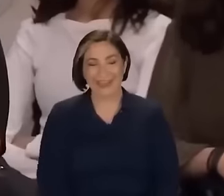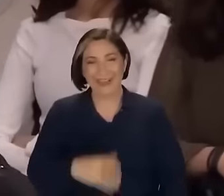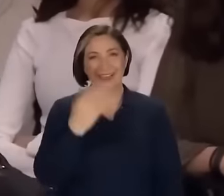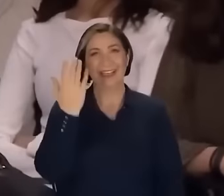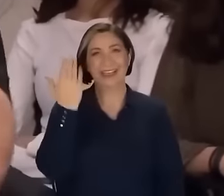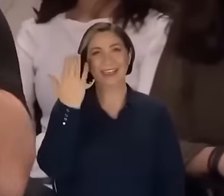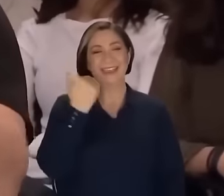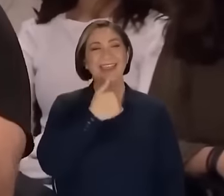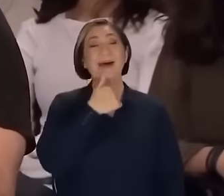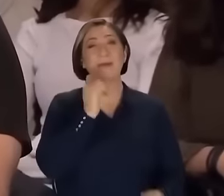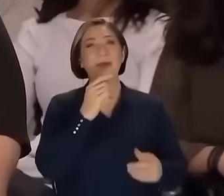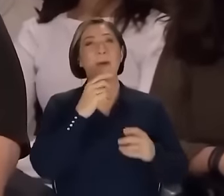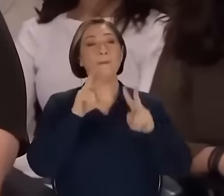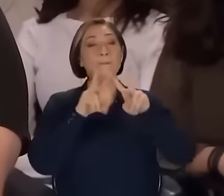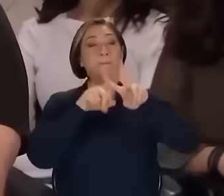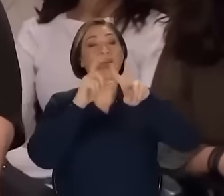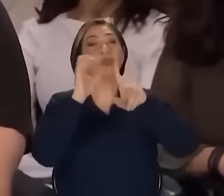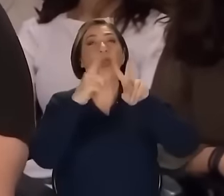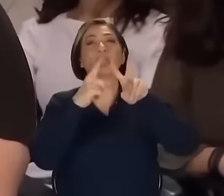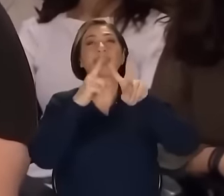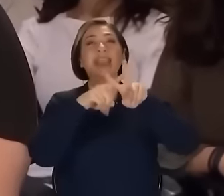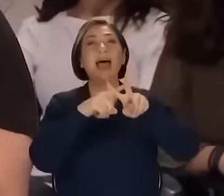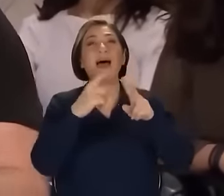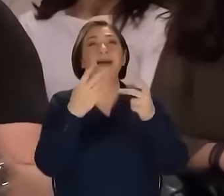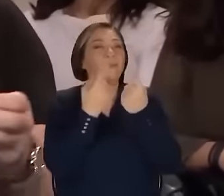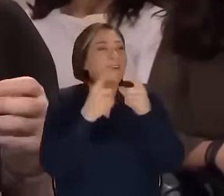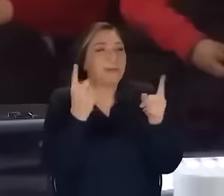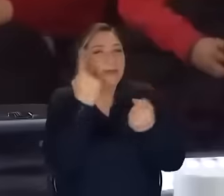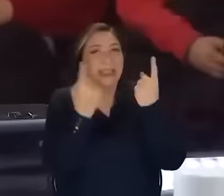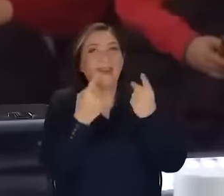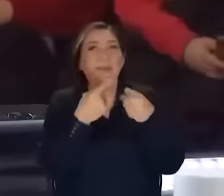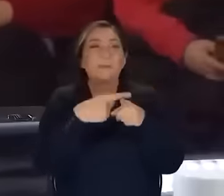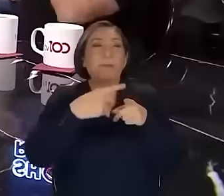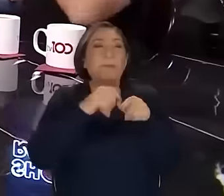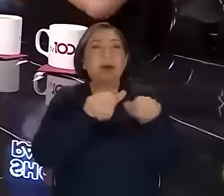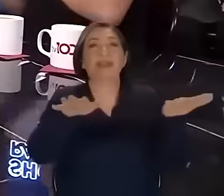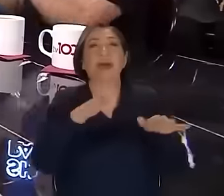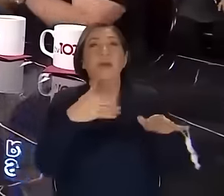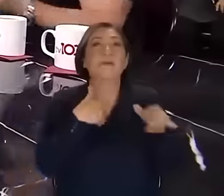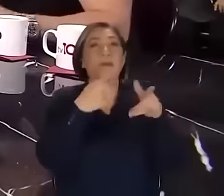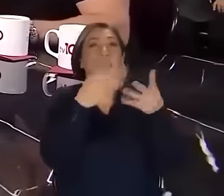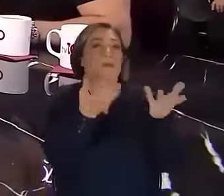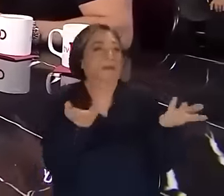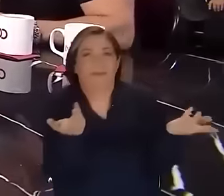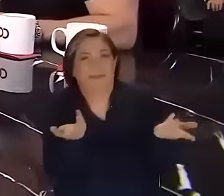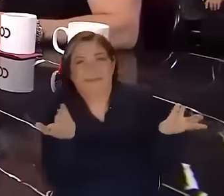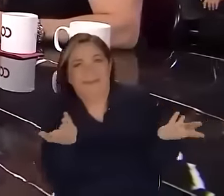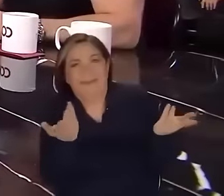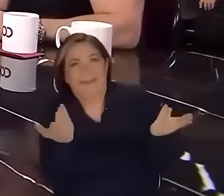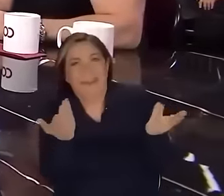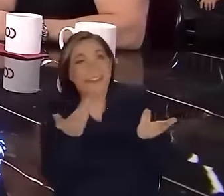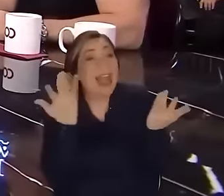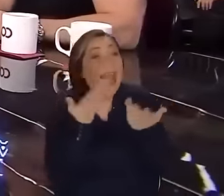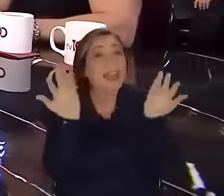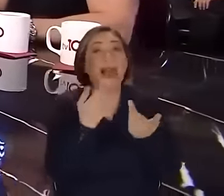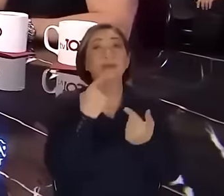gün gördüm Okan, Madonna bile böyle aforizma paylaşıyor. Yani enine koyayım enine falan. Yani